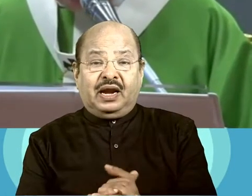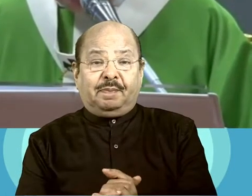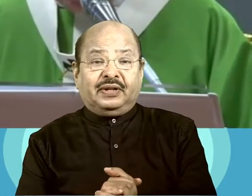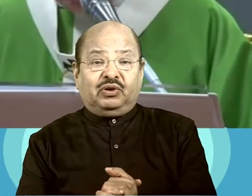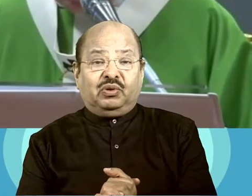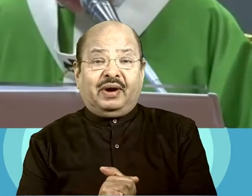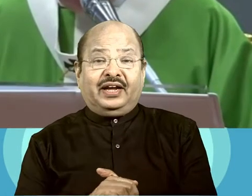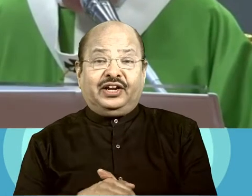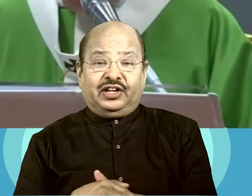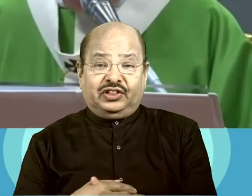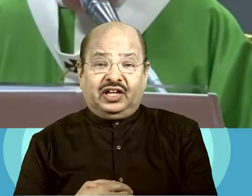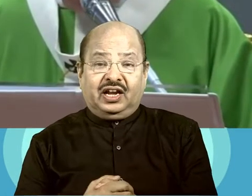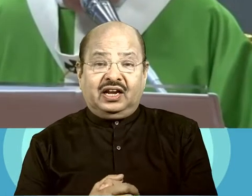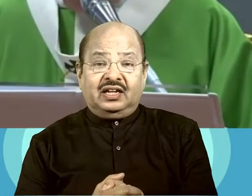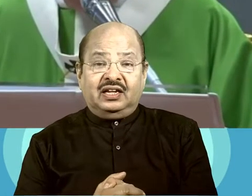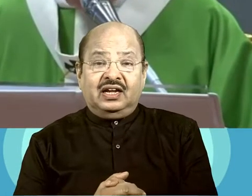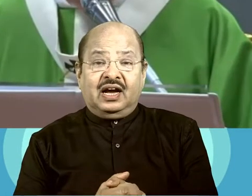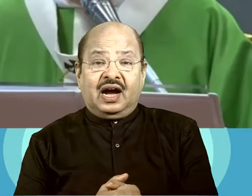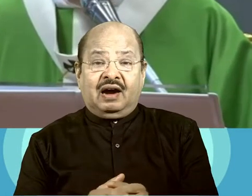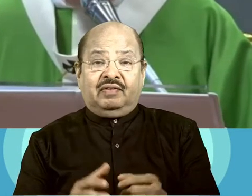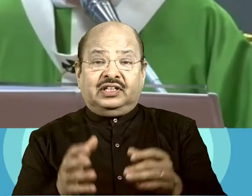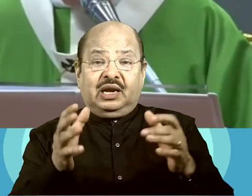ആകർഷണീയവും ഫലപ്രദവുമായ രീതിയിൽ